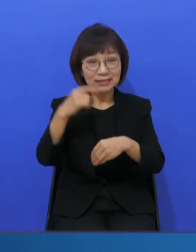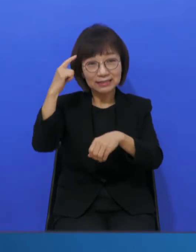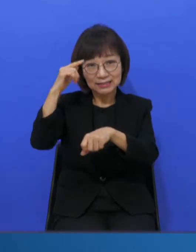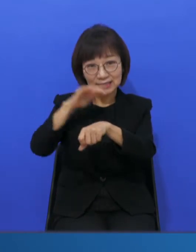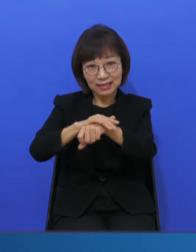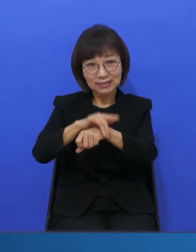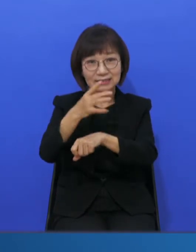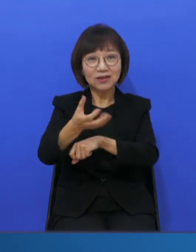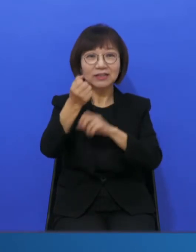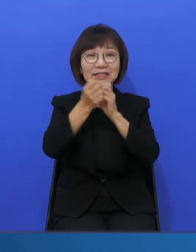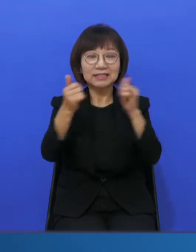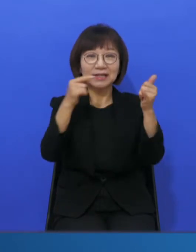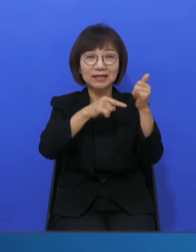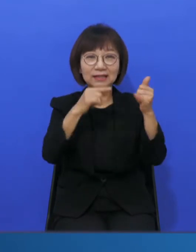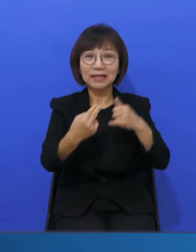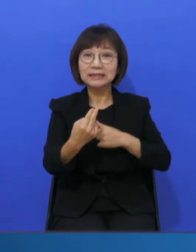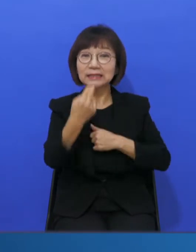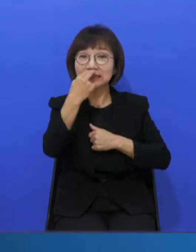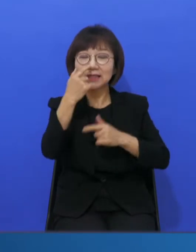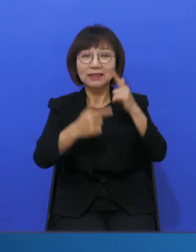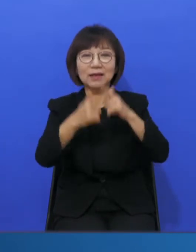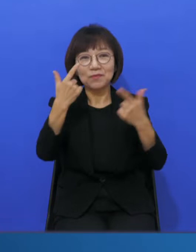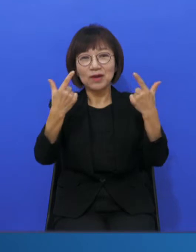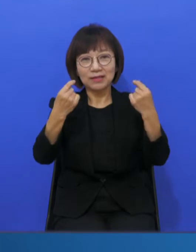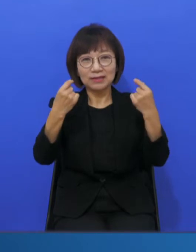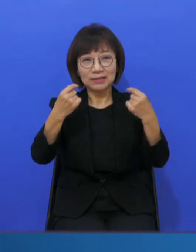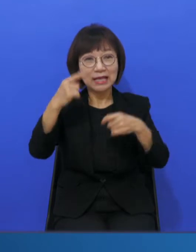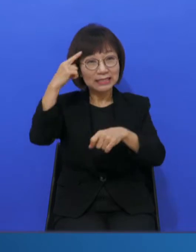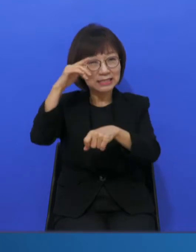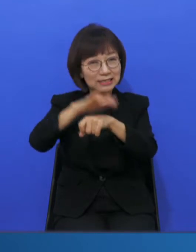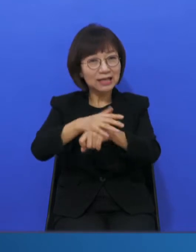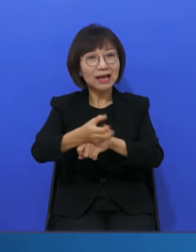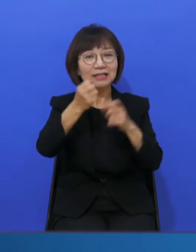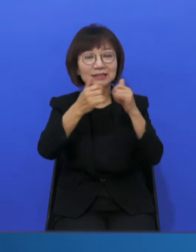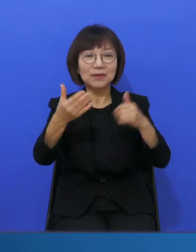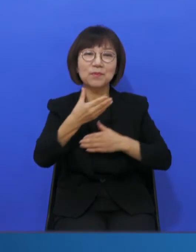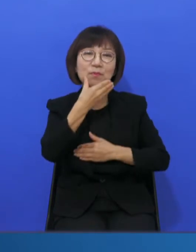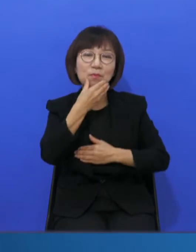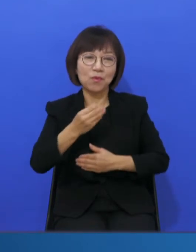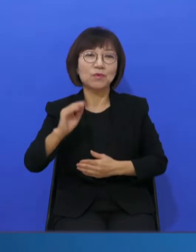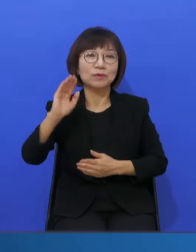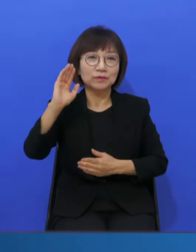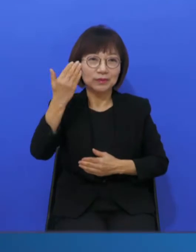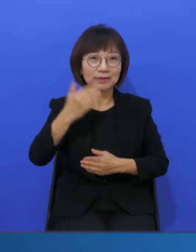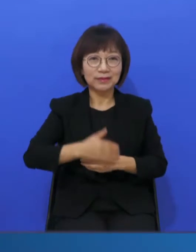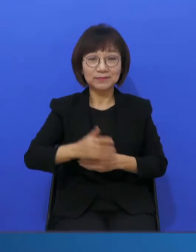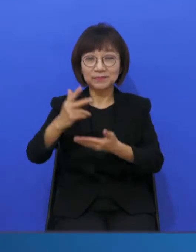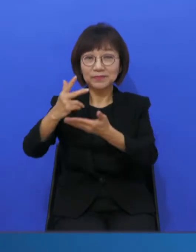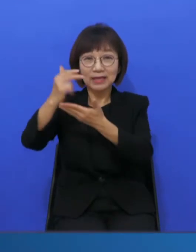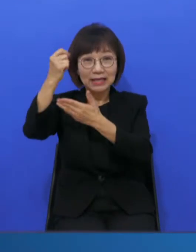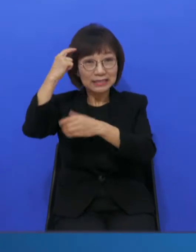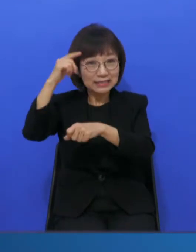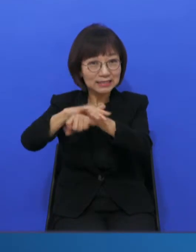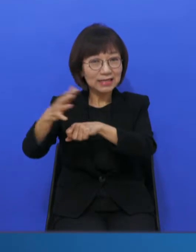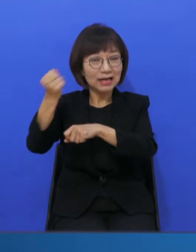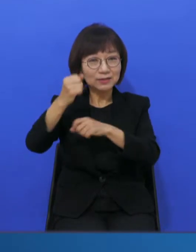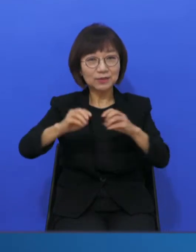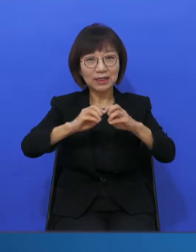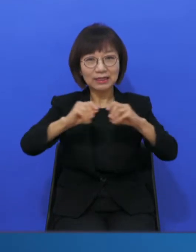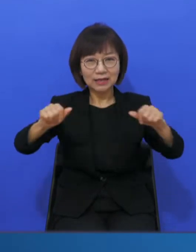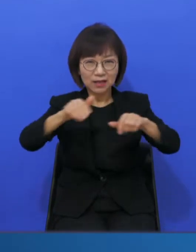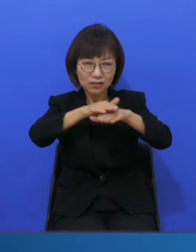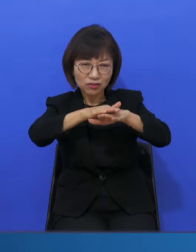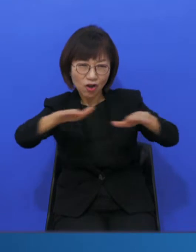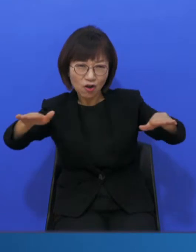평강이니라. 지혜는 그 얻는 자에게 생명을 나누라. 지혜를 가진 자는 복되도다. 여호와께서는